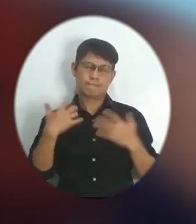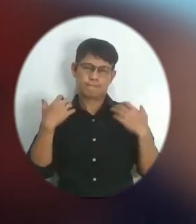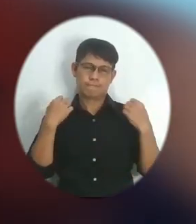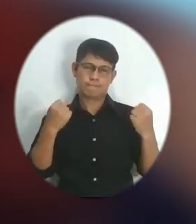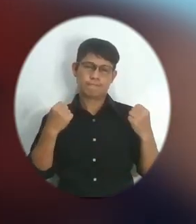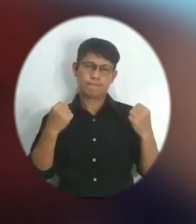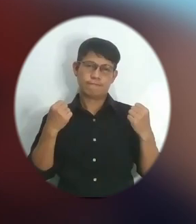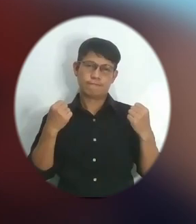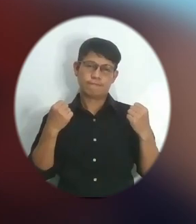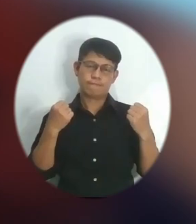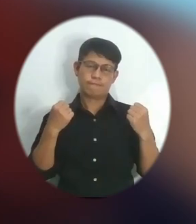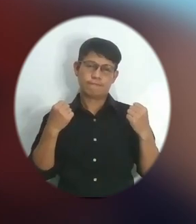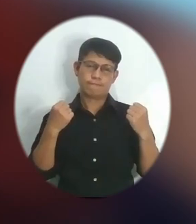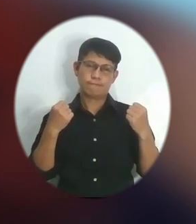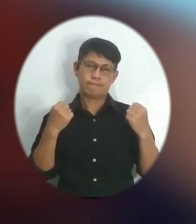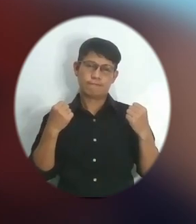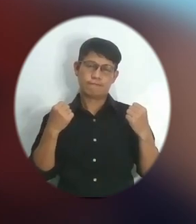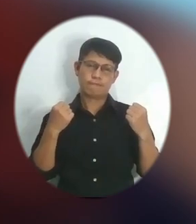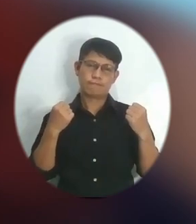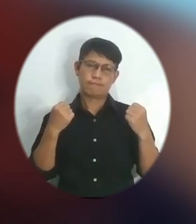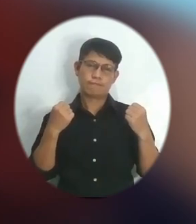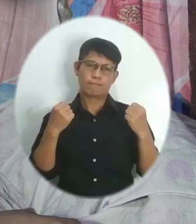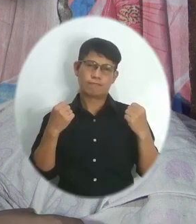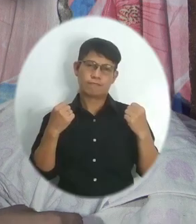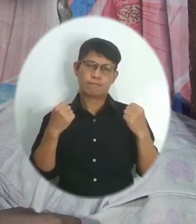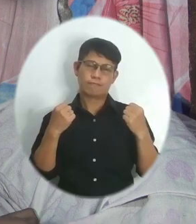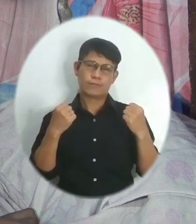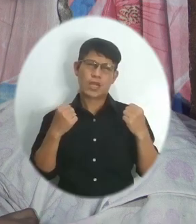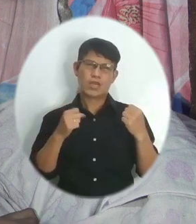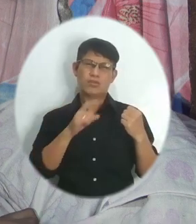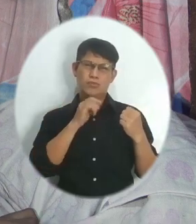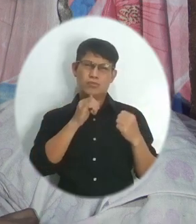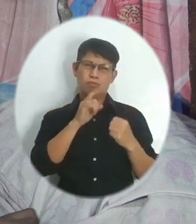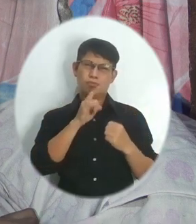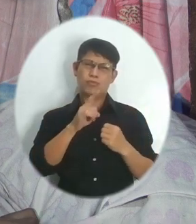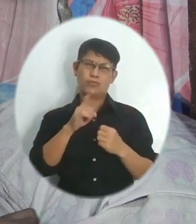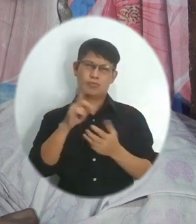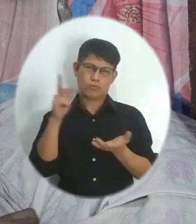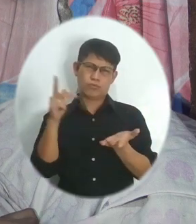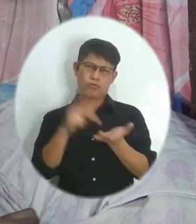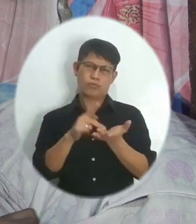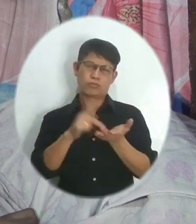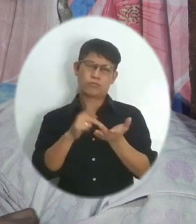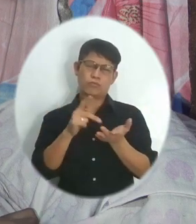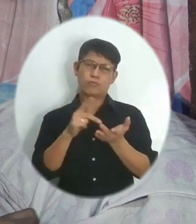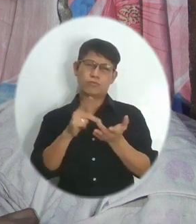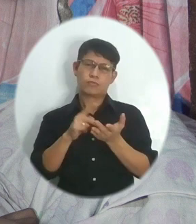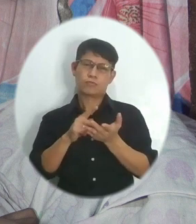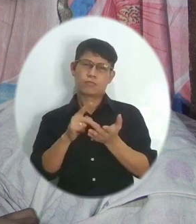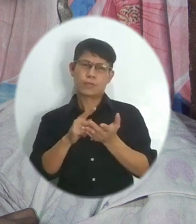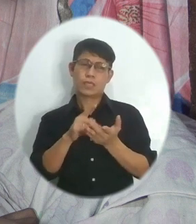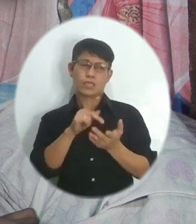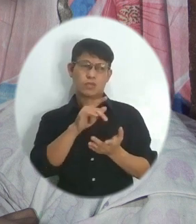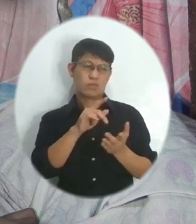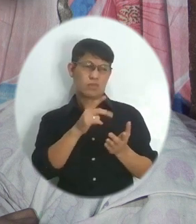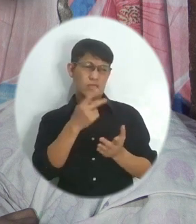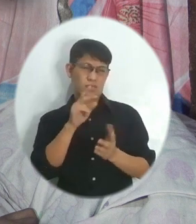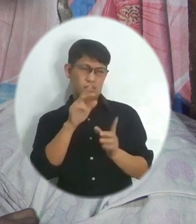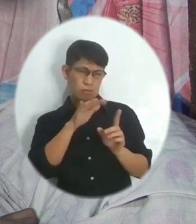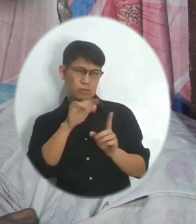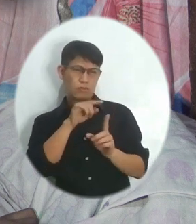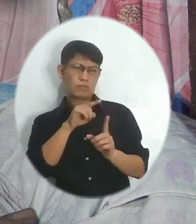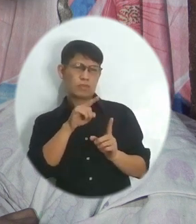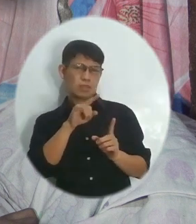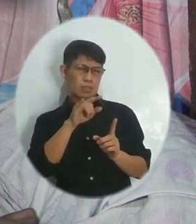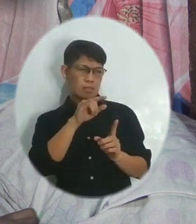po ulit si Cass, ano po siya, ganun po rin po ulit siya, sir, kakulit. Kasi kung minsan po, may magandang pakiramdam